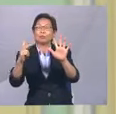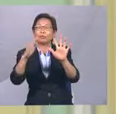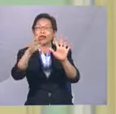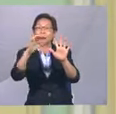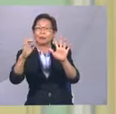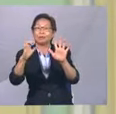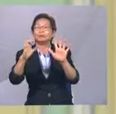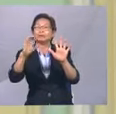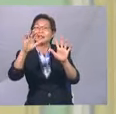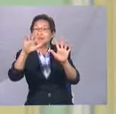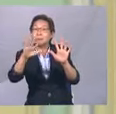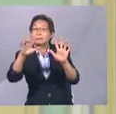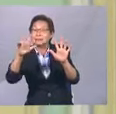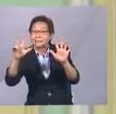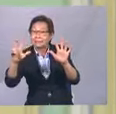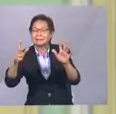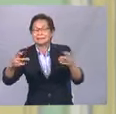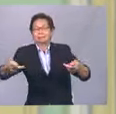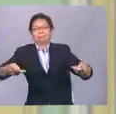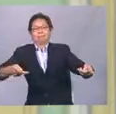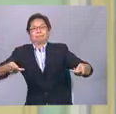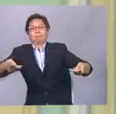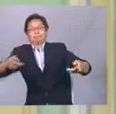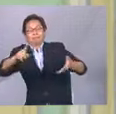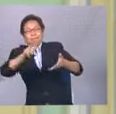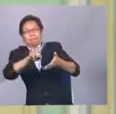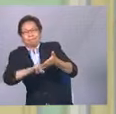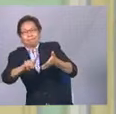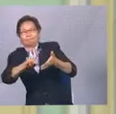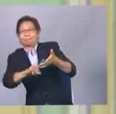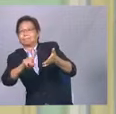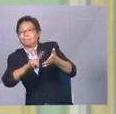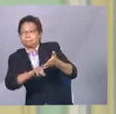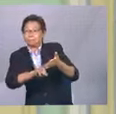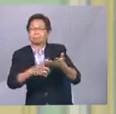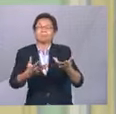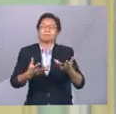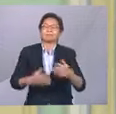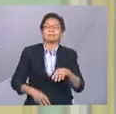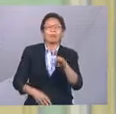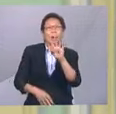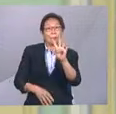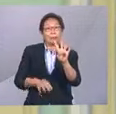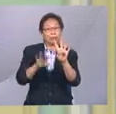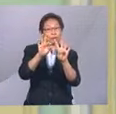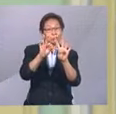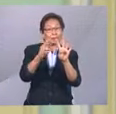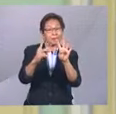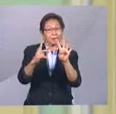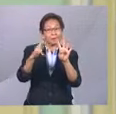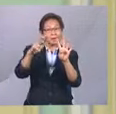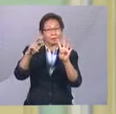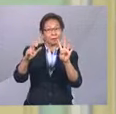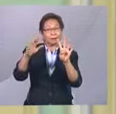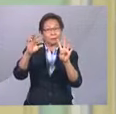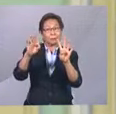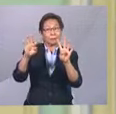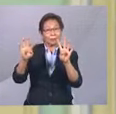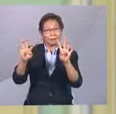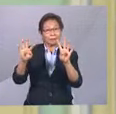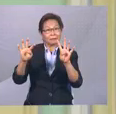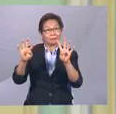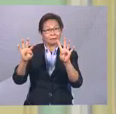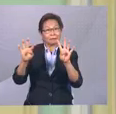46500 53 kendaraan sebanyak 40 9394